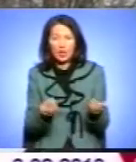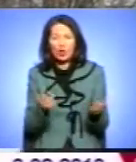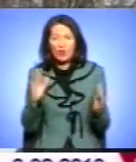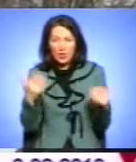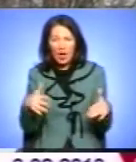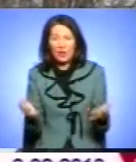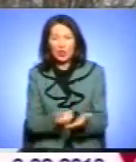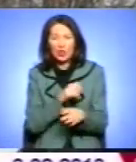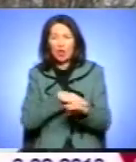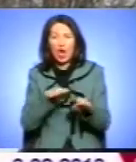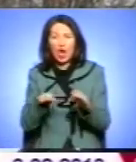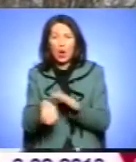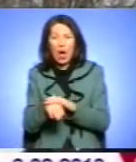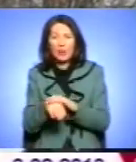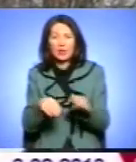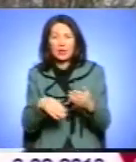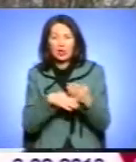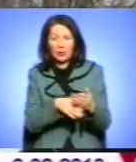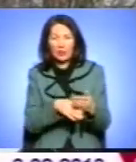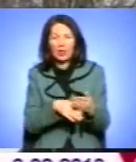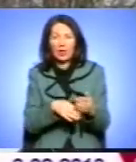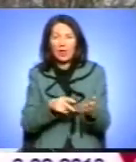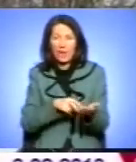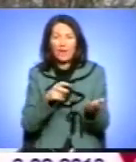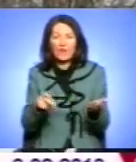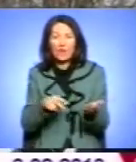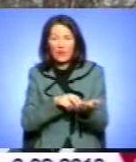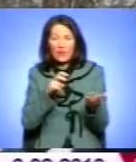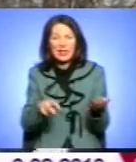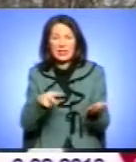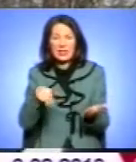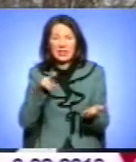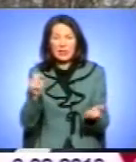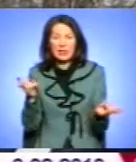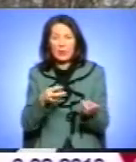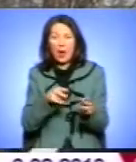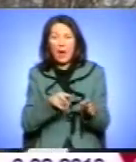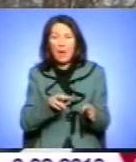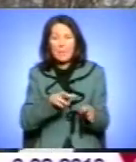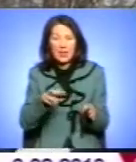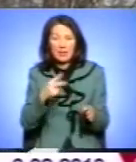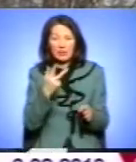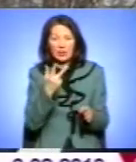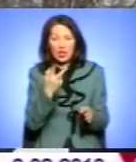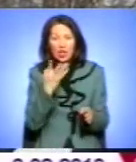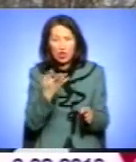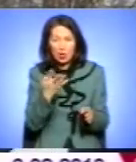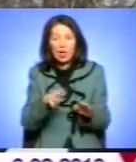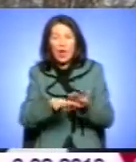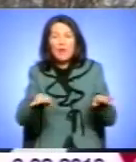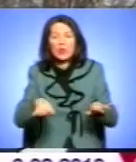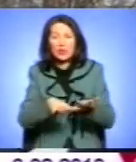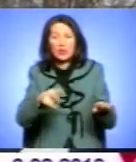за допомогою ніг вилізти на лід, треба декілька метрів, ну мінімум метрів 3-4 відповзти в ту сторону, з якої ви прийшли, по льоді не встаючи,